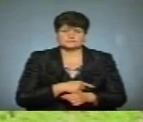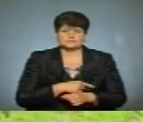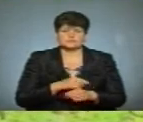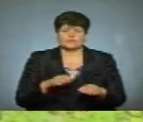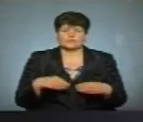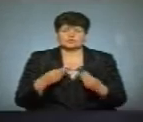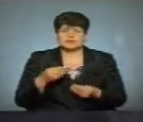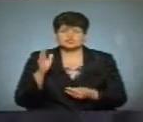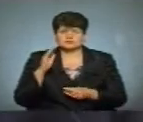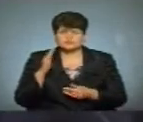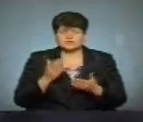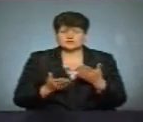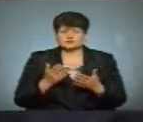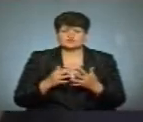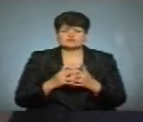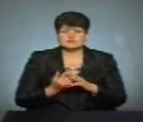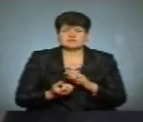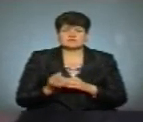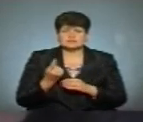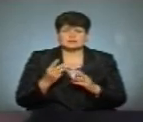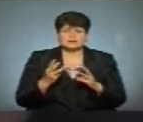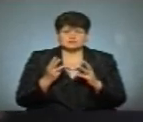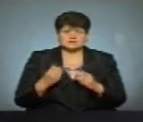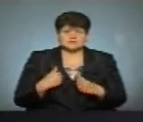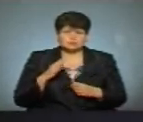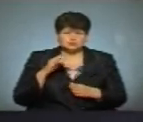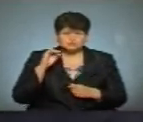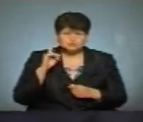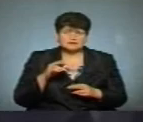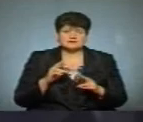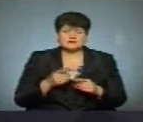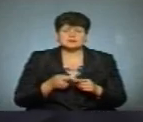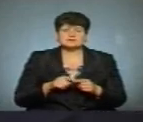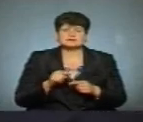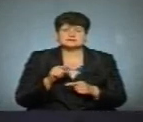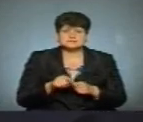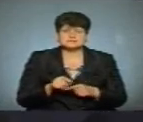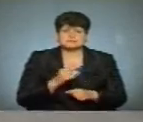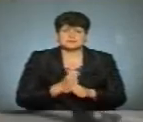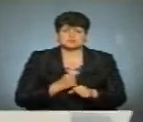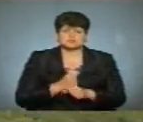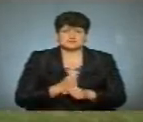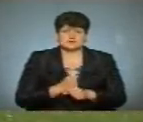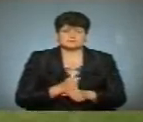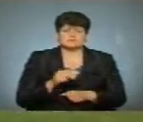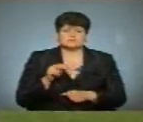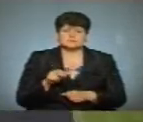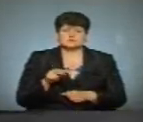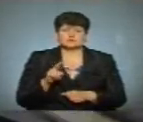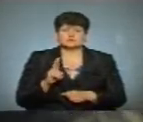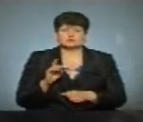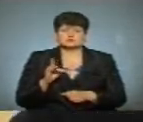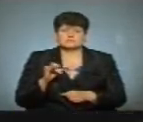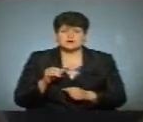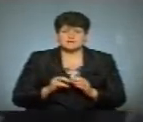подачі води. Якщо в селі виникне пожежа, я буду знати, як з цими приладами працювати. Петро Кузьмяк піднімається